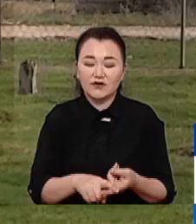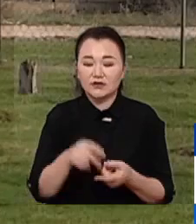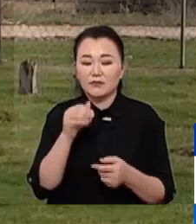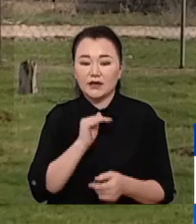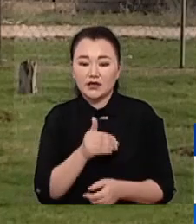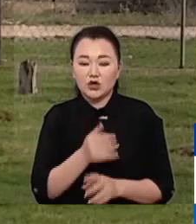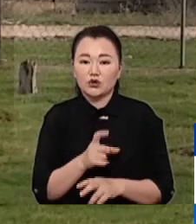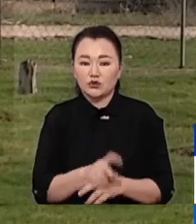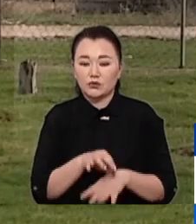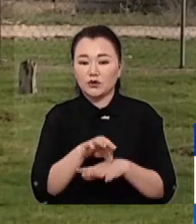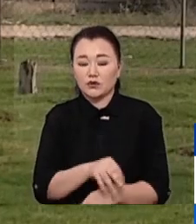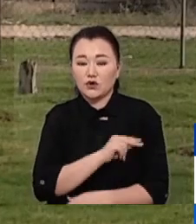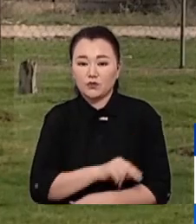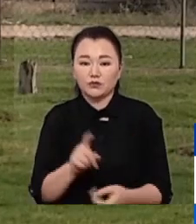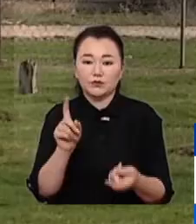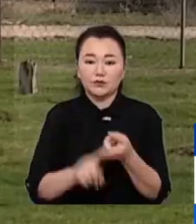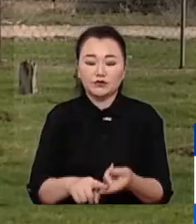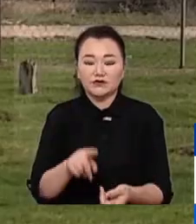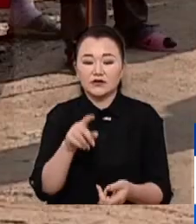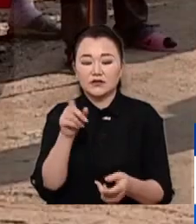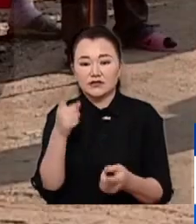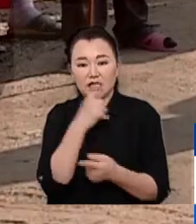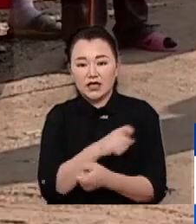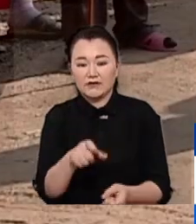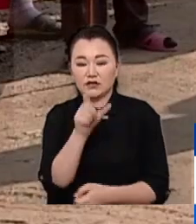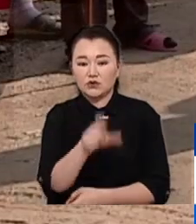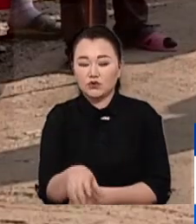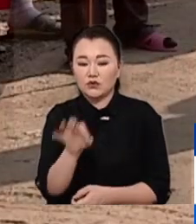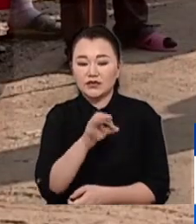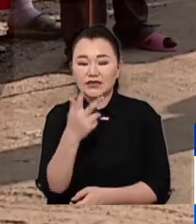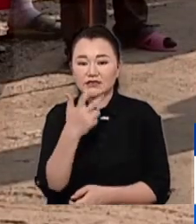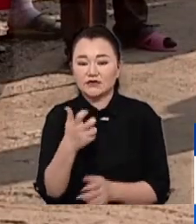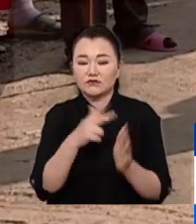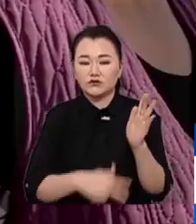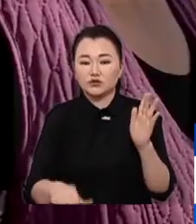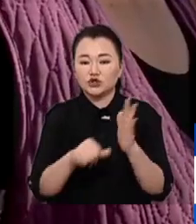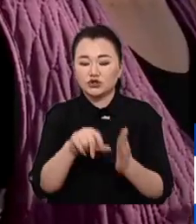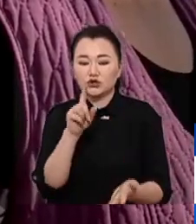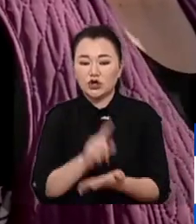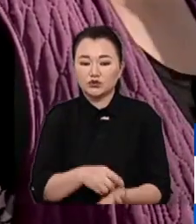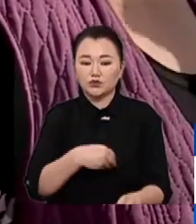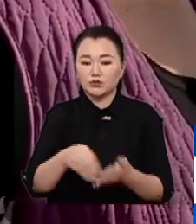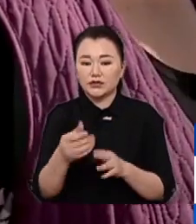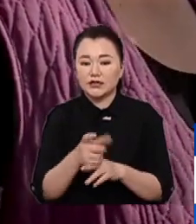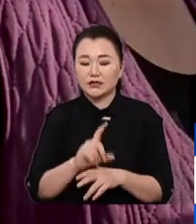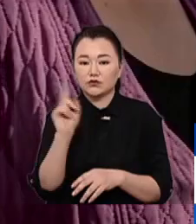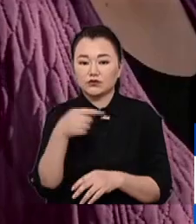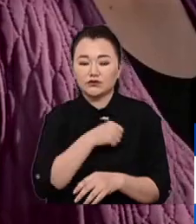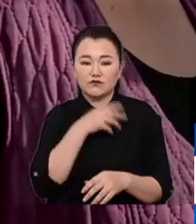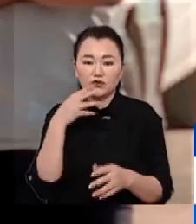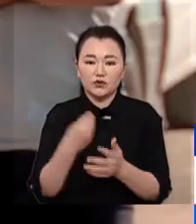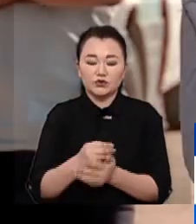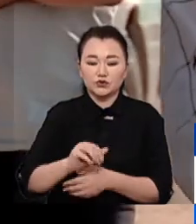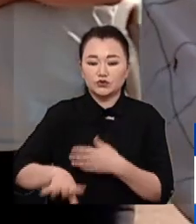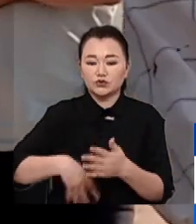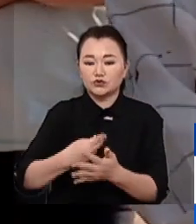который проводит тут работы по подключению, заявил, что абоненты, а их 386, должны купить эти приборы за свой счет. Многих